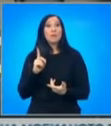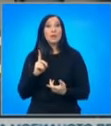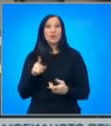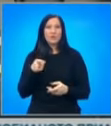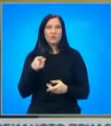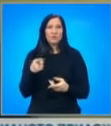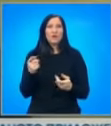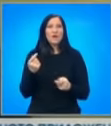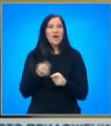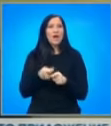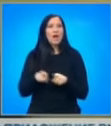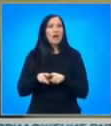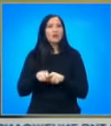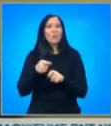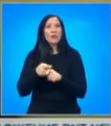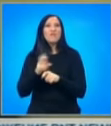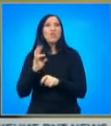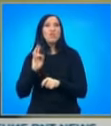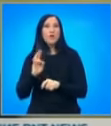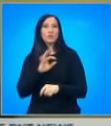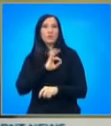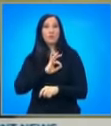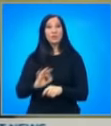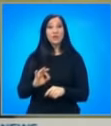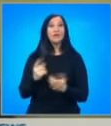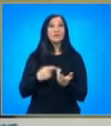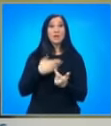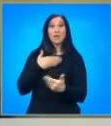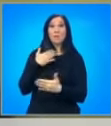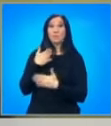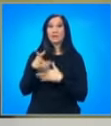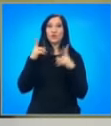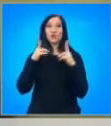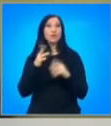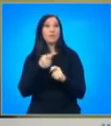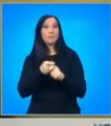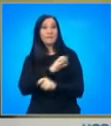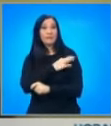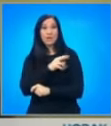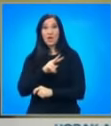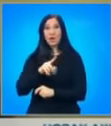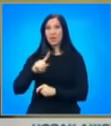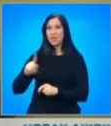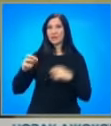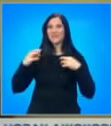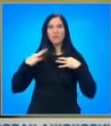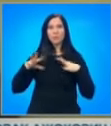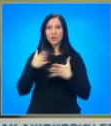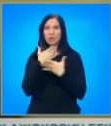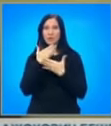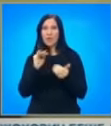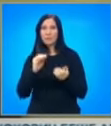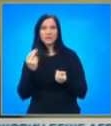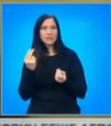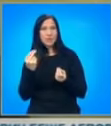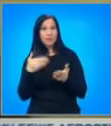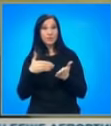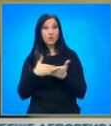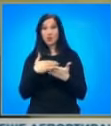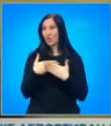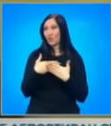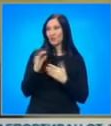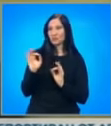Новак. Всеки има право да реши дали да се вакцинира или не. Свободата няма цена. Причината да се